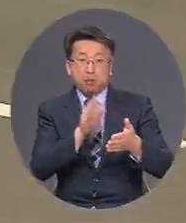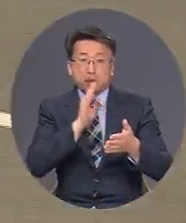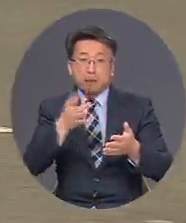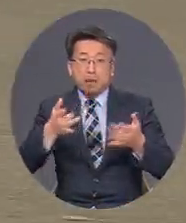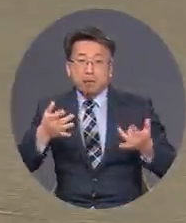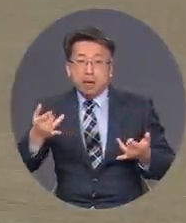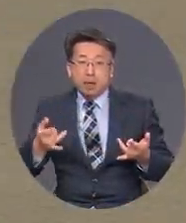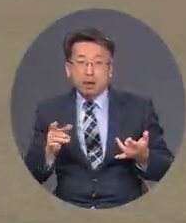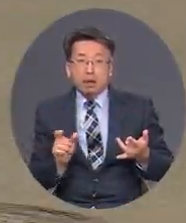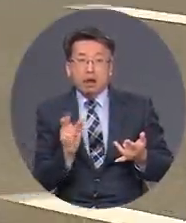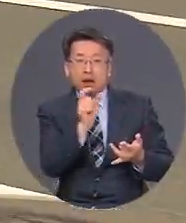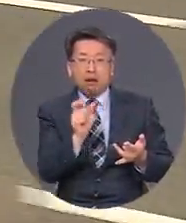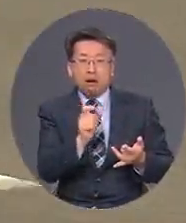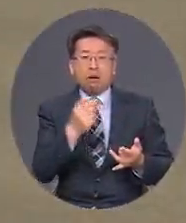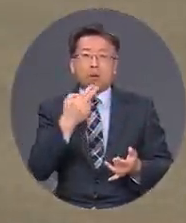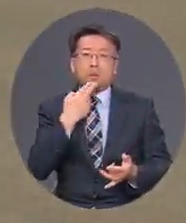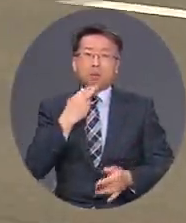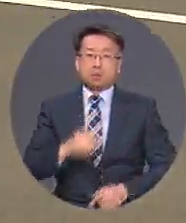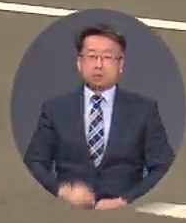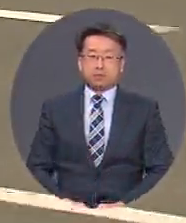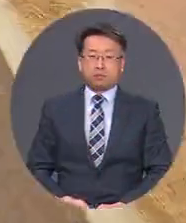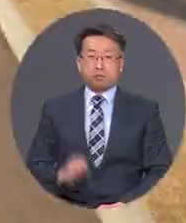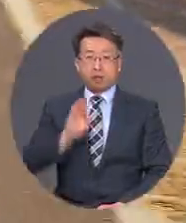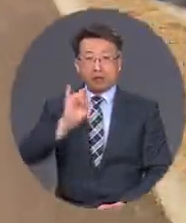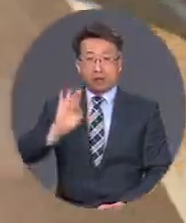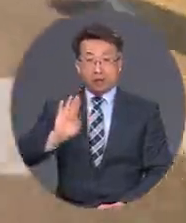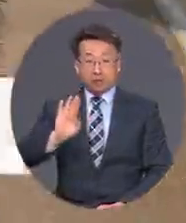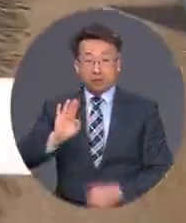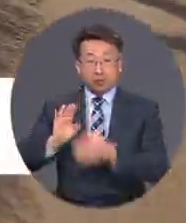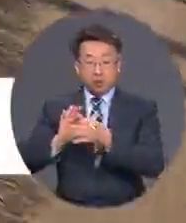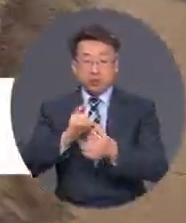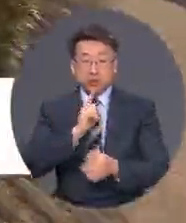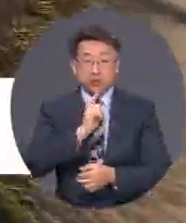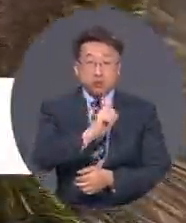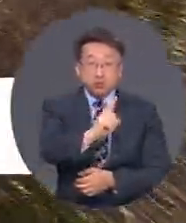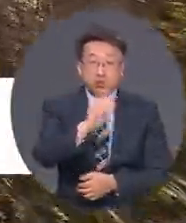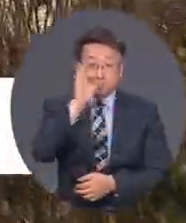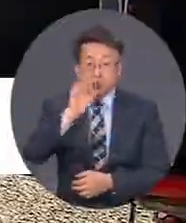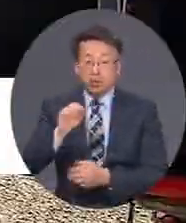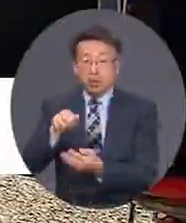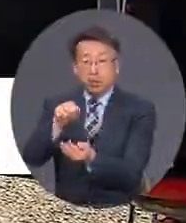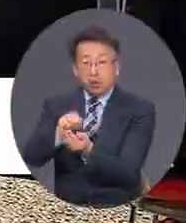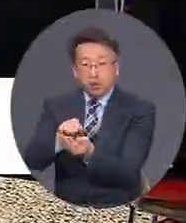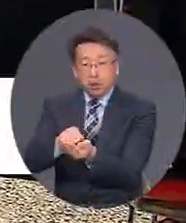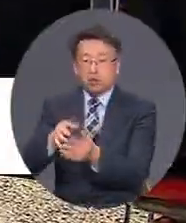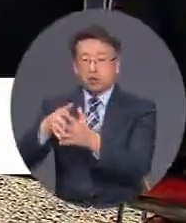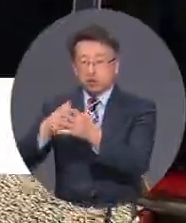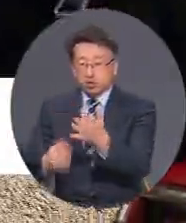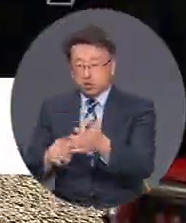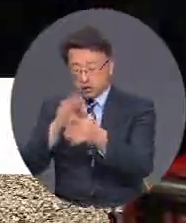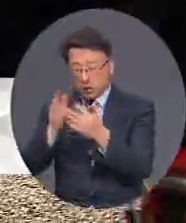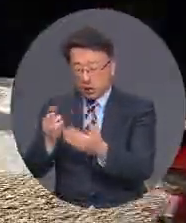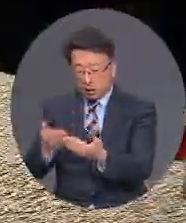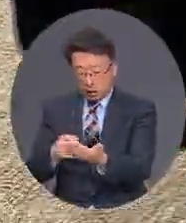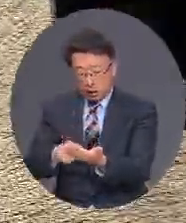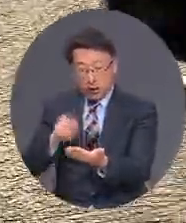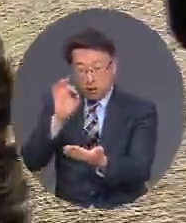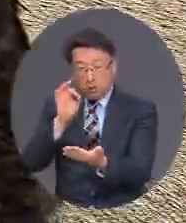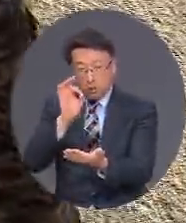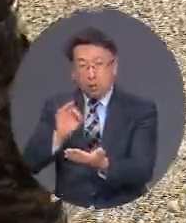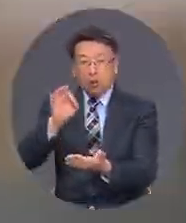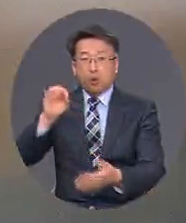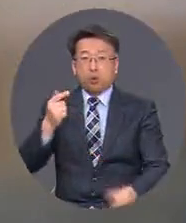빼먹고 올리기도 했습니다. 앱을 통해 음식을 주문했더니 포장재와 영수증 어디에도 원산지